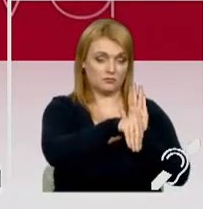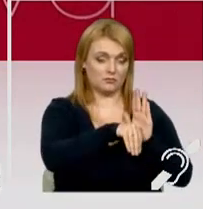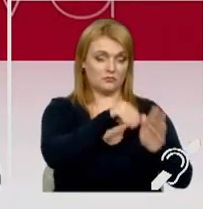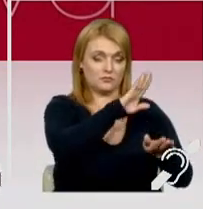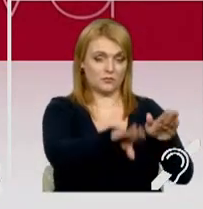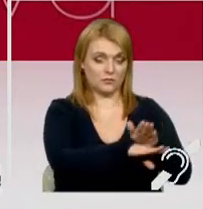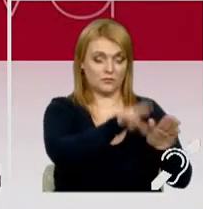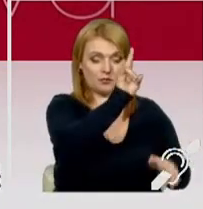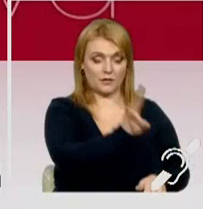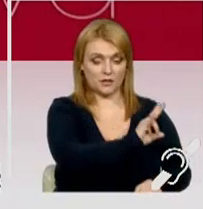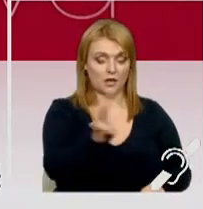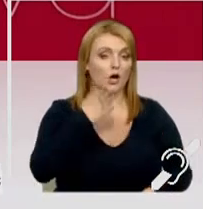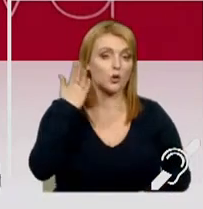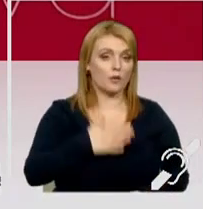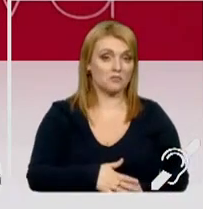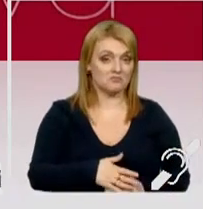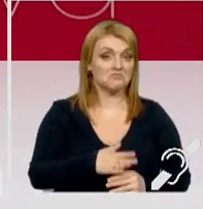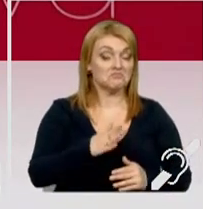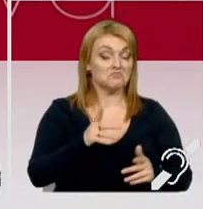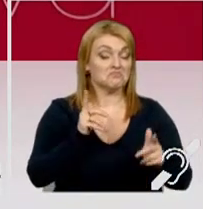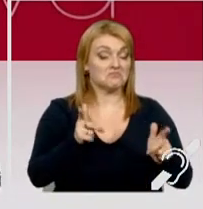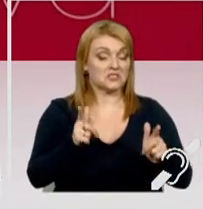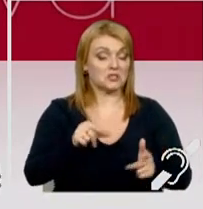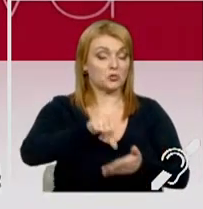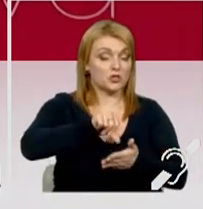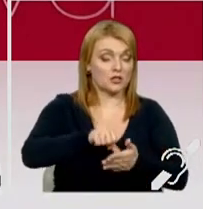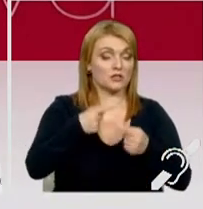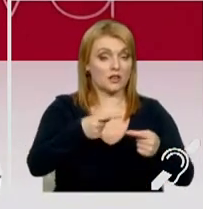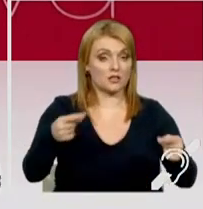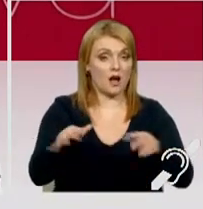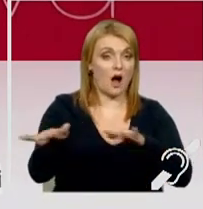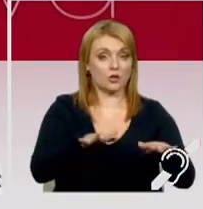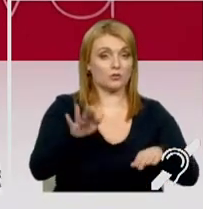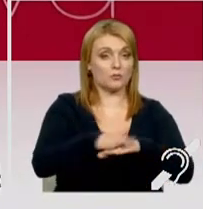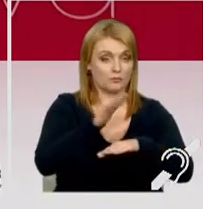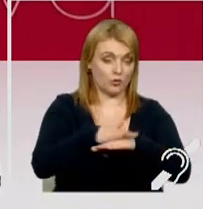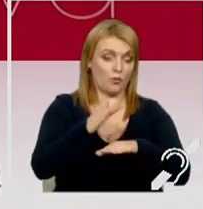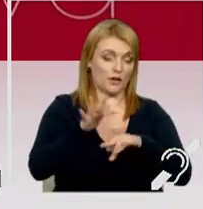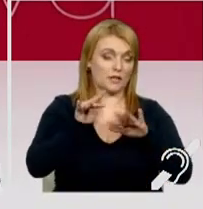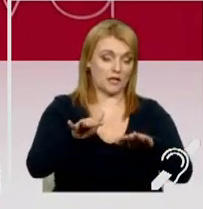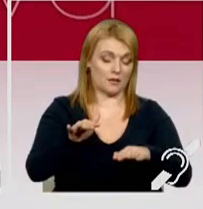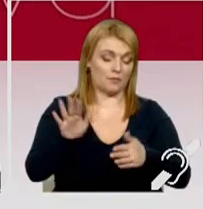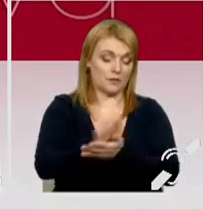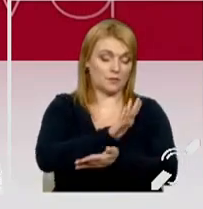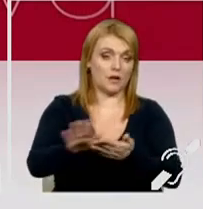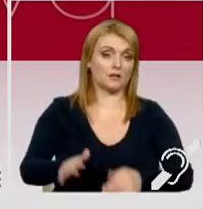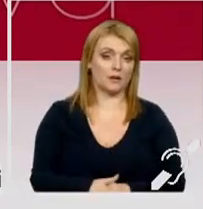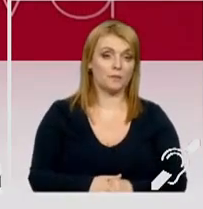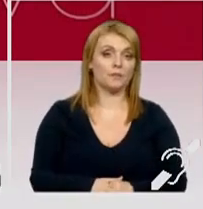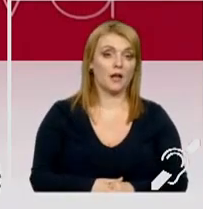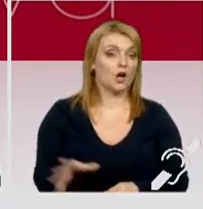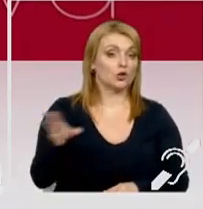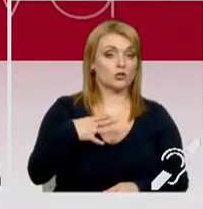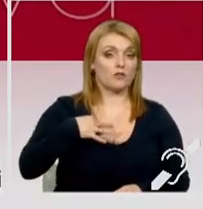sunt dornici să se implice în tot mai multe acțiuni de voluntariat. Organizația s-a relansat recent, iar toți membrii voluntari